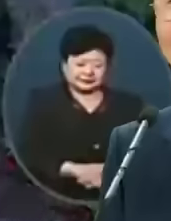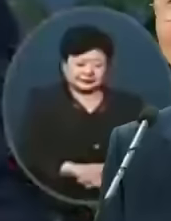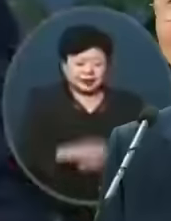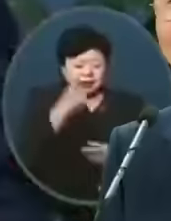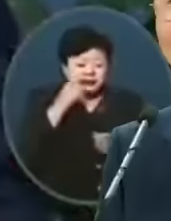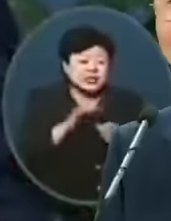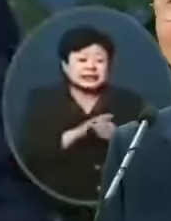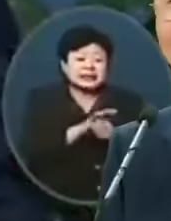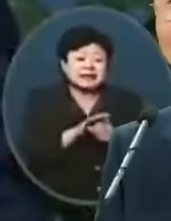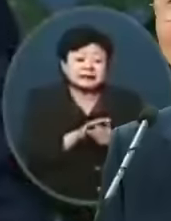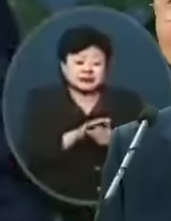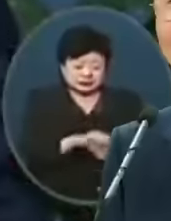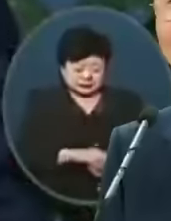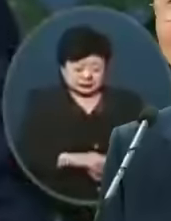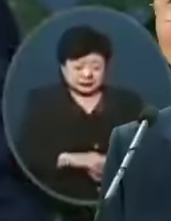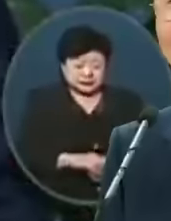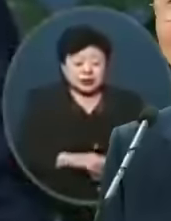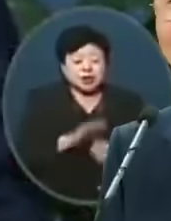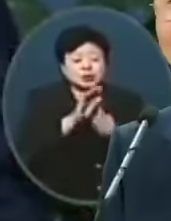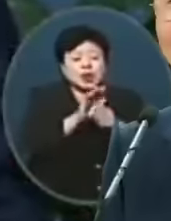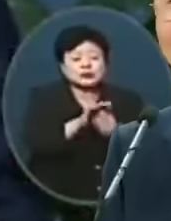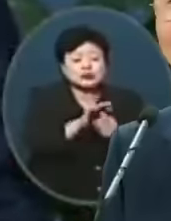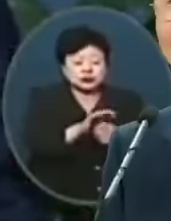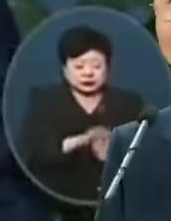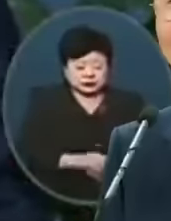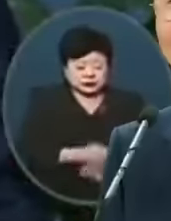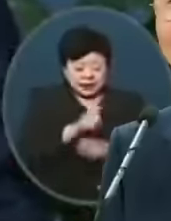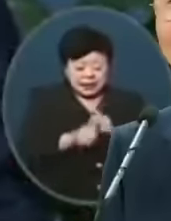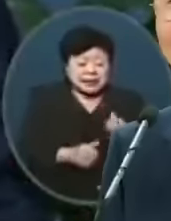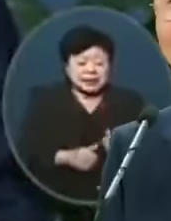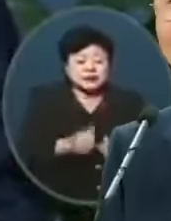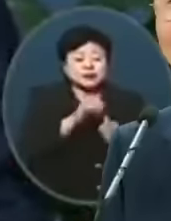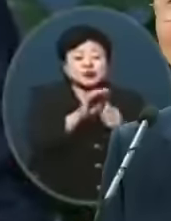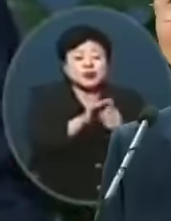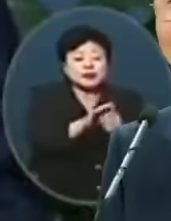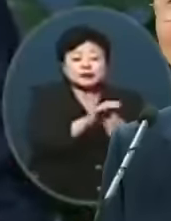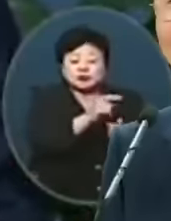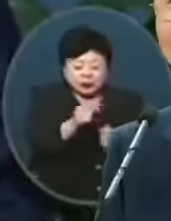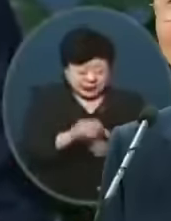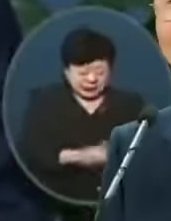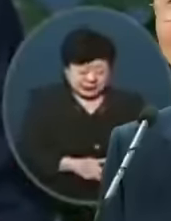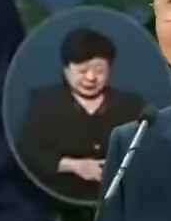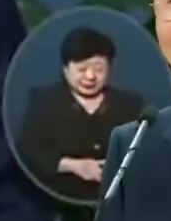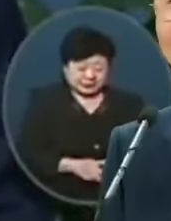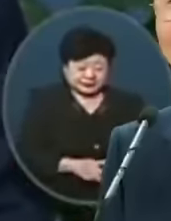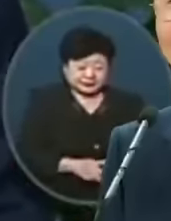불쌍한 사람 돌봐주는 것이 하나님 돌보시는 것이라고요.